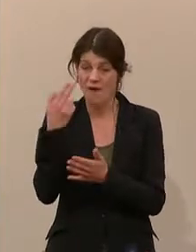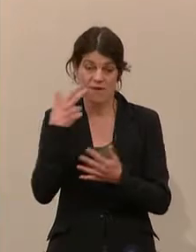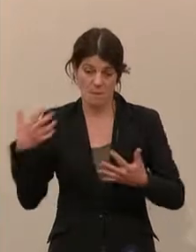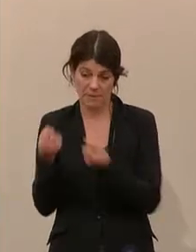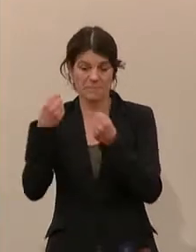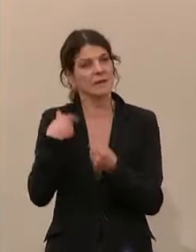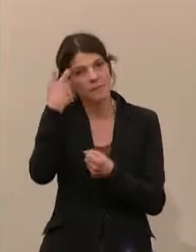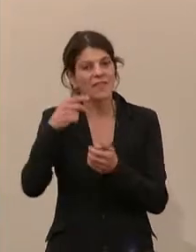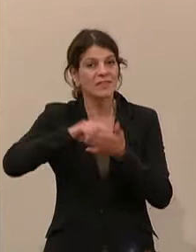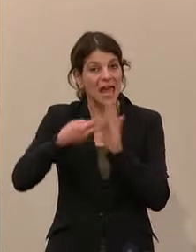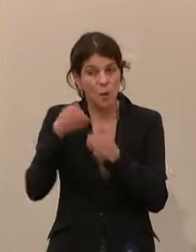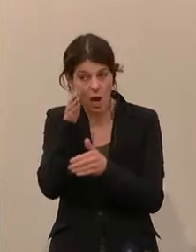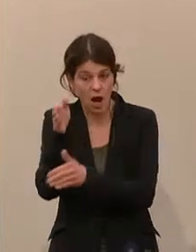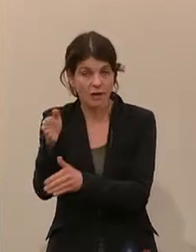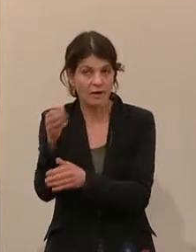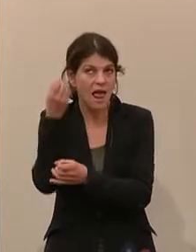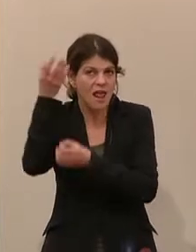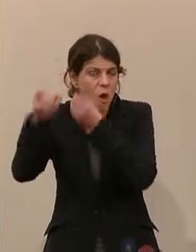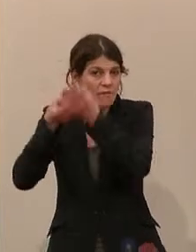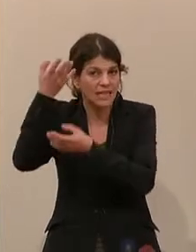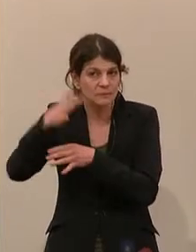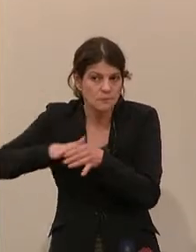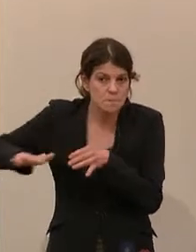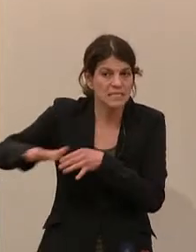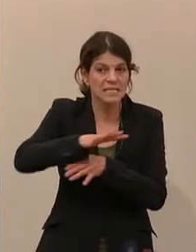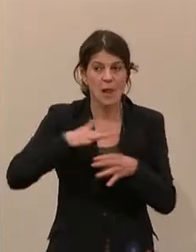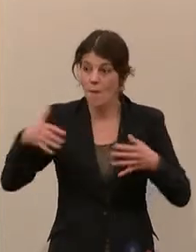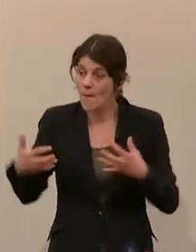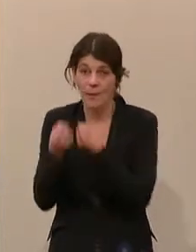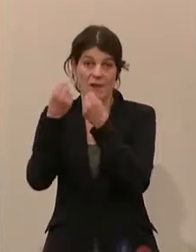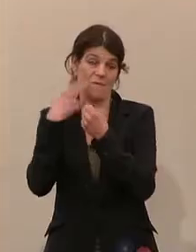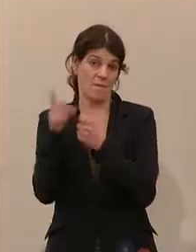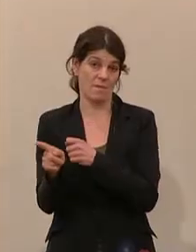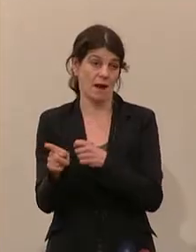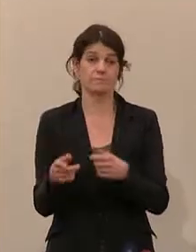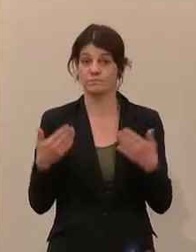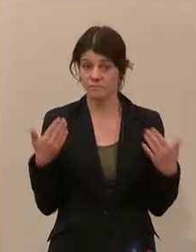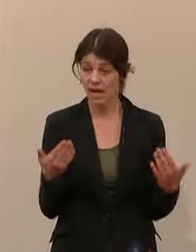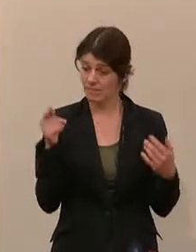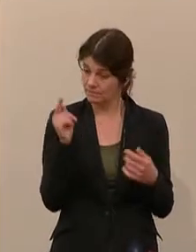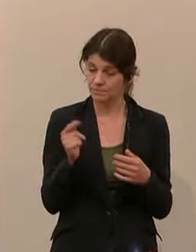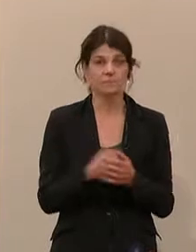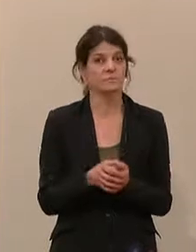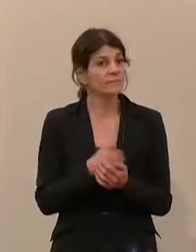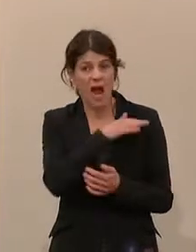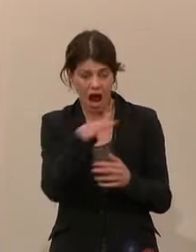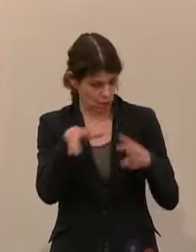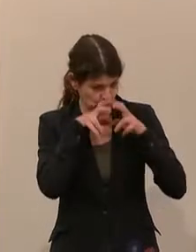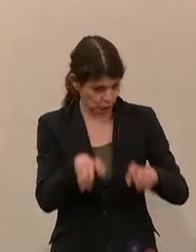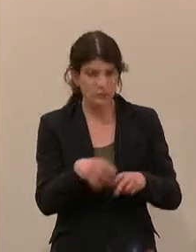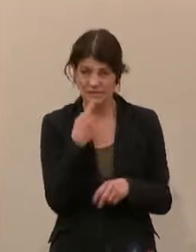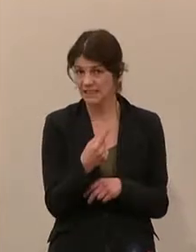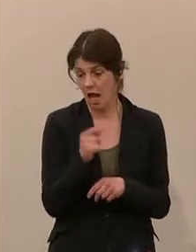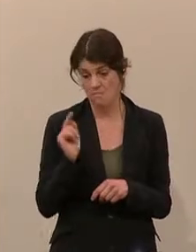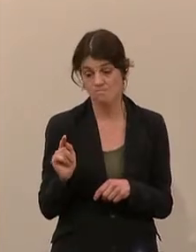von technologieorientierten, innovationsbasierten Gründungen. Denn Ihnen, und das legen alle Studien zugrunde,